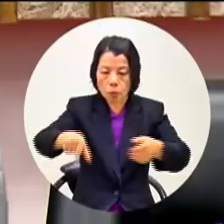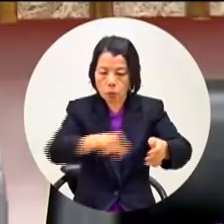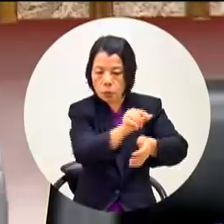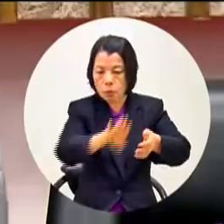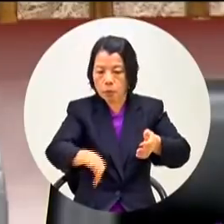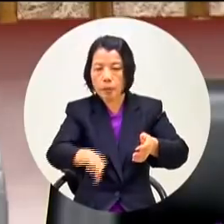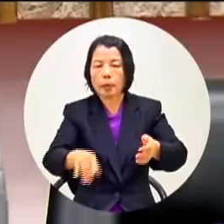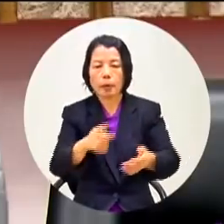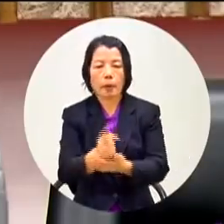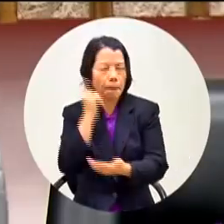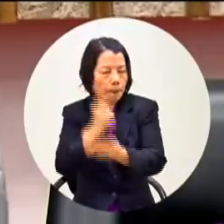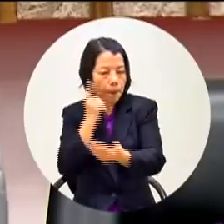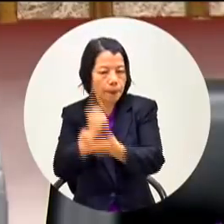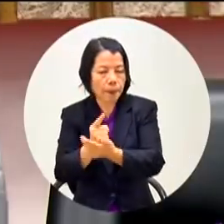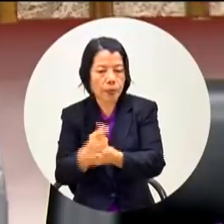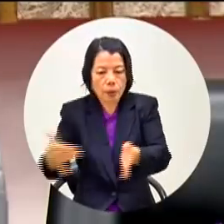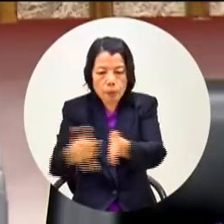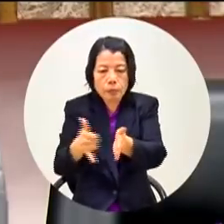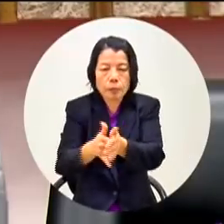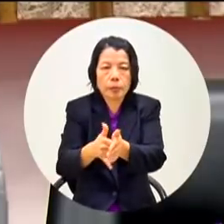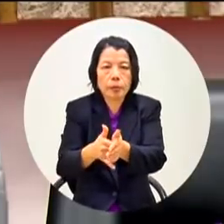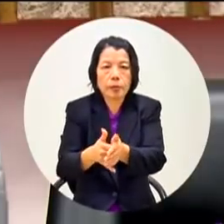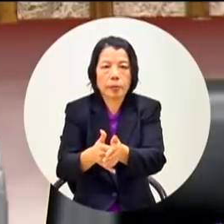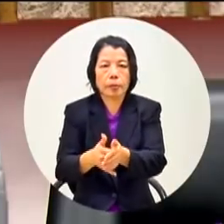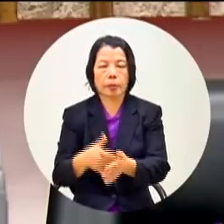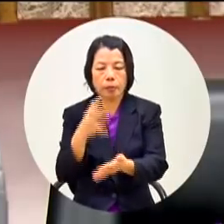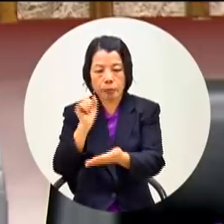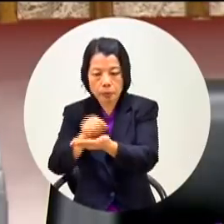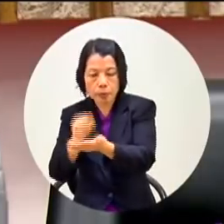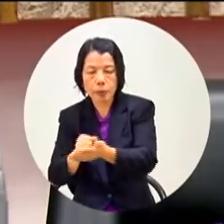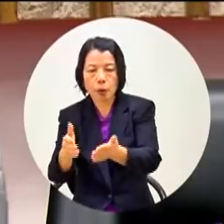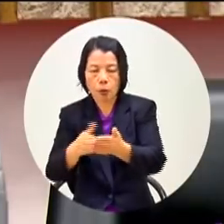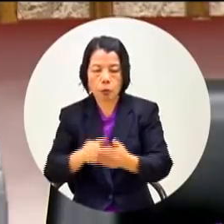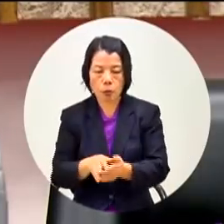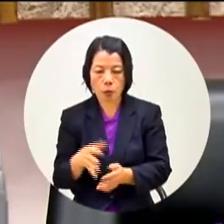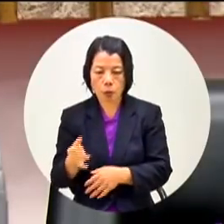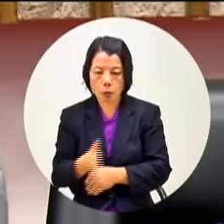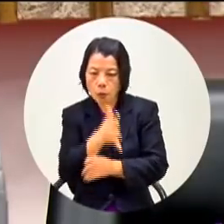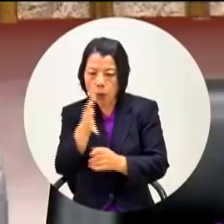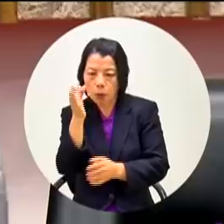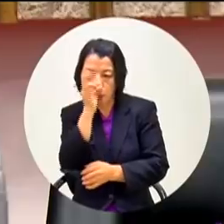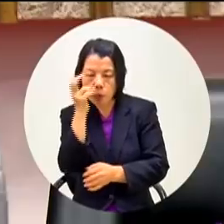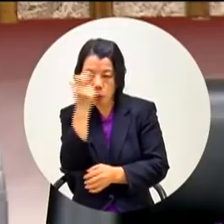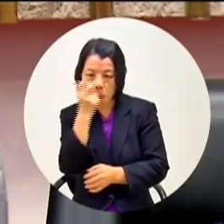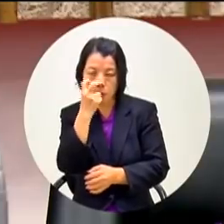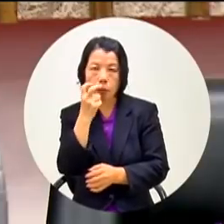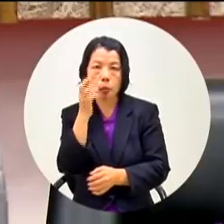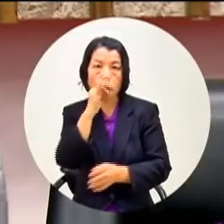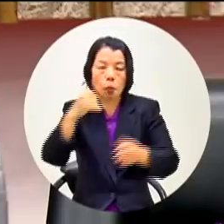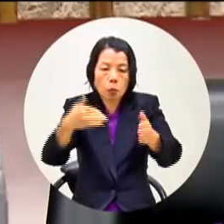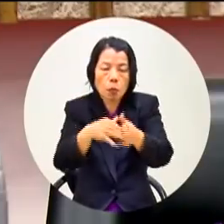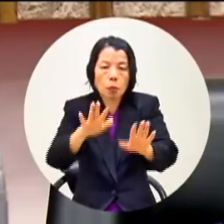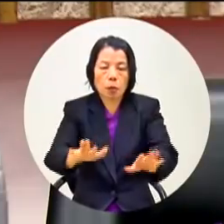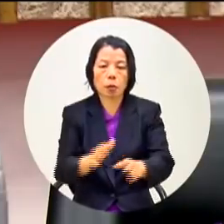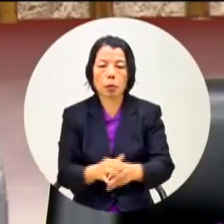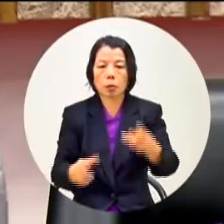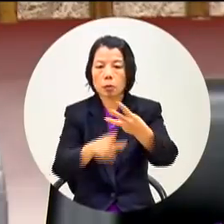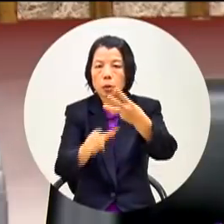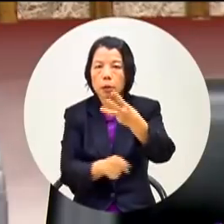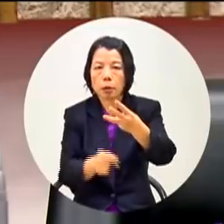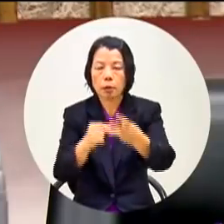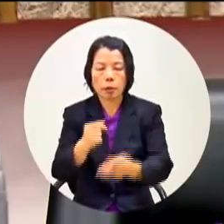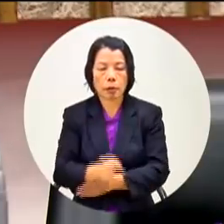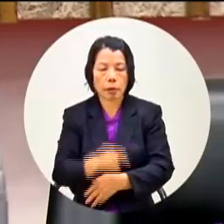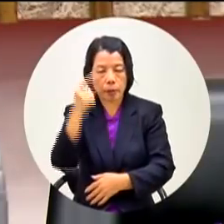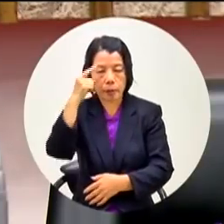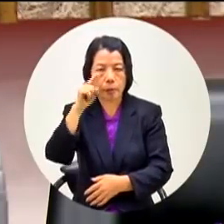我有做了一项调查哈。来，我们仔细看一下，我们三月呢单日的最高，哇，三月一号哈，